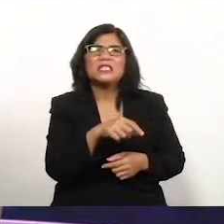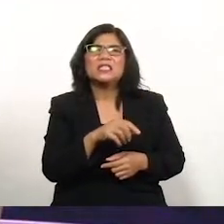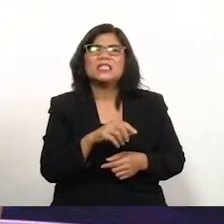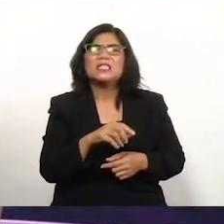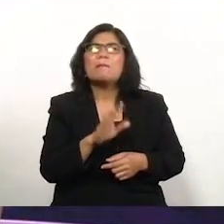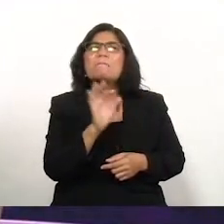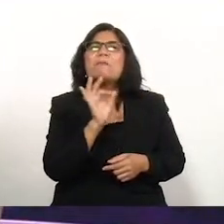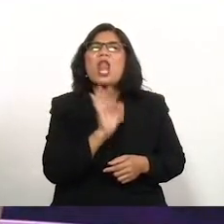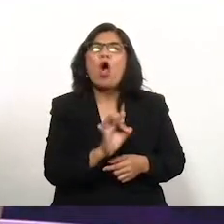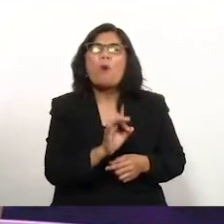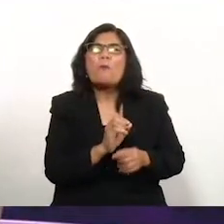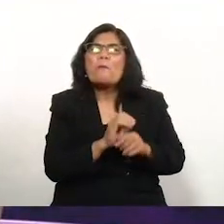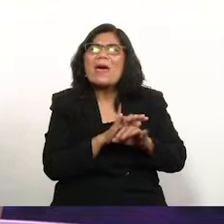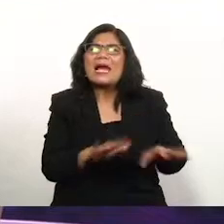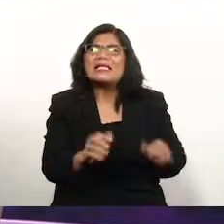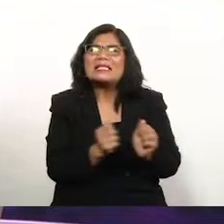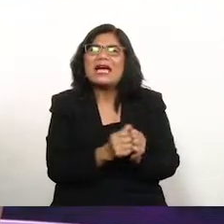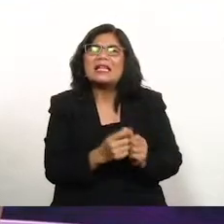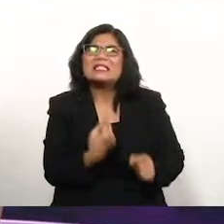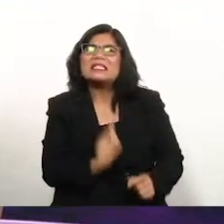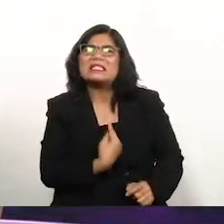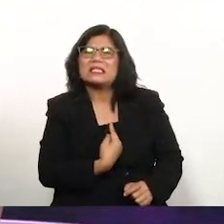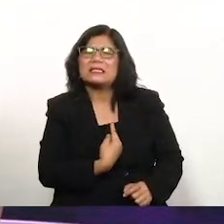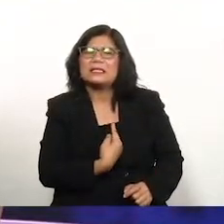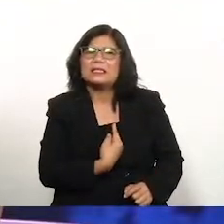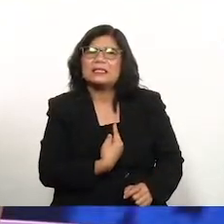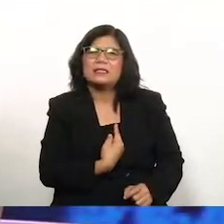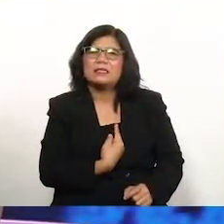Hai persoalannya dia belum beres sama dirinya sendiri